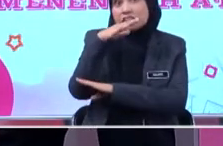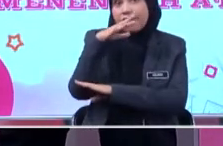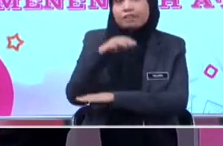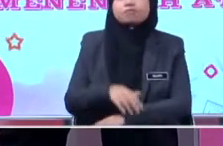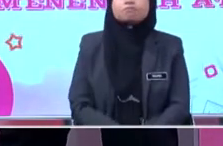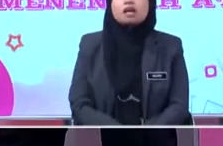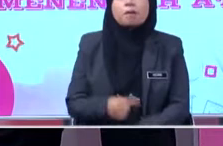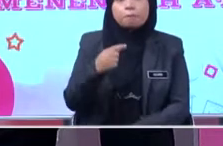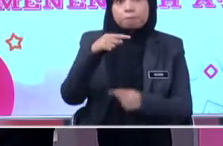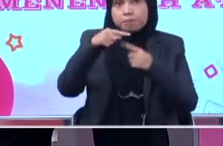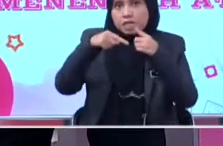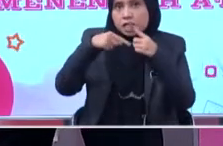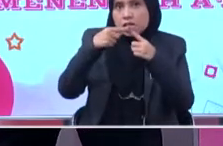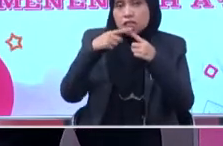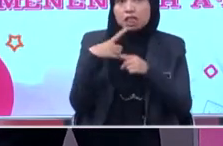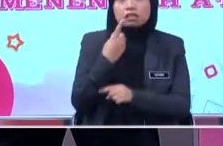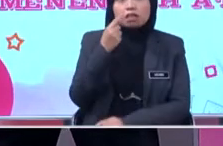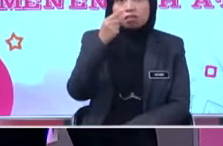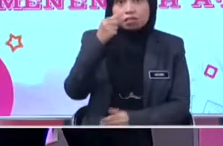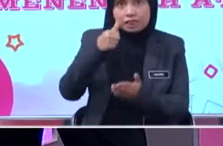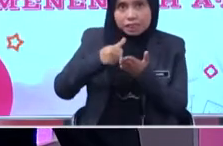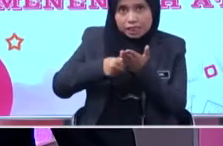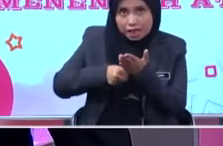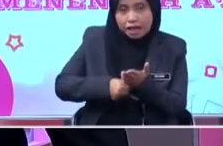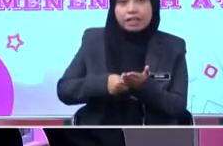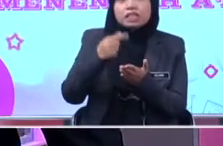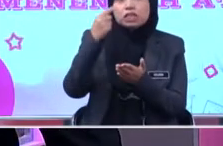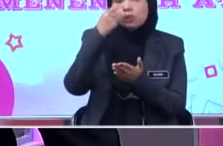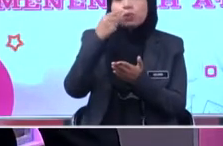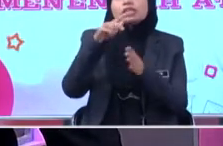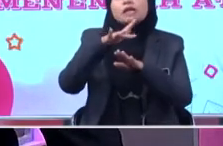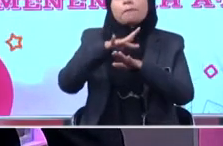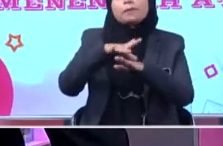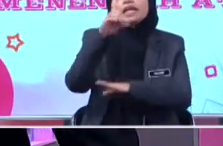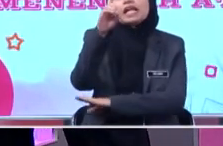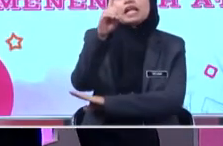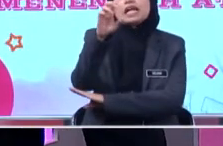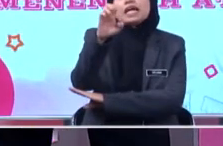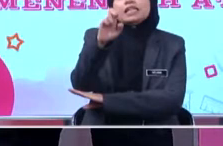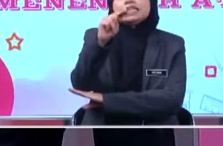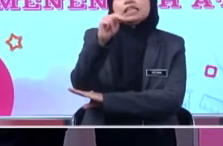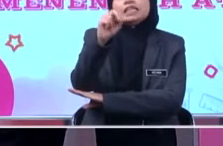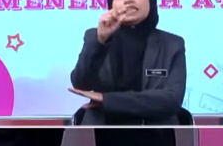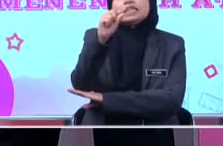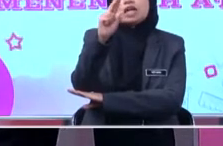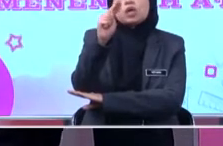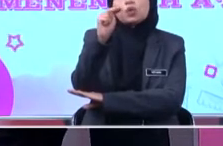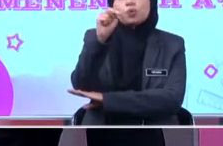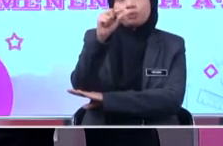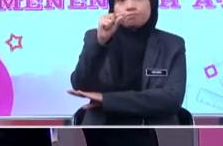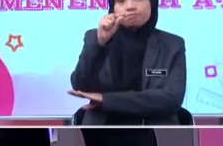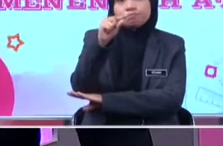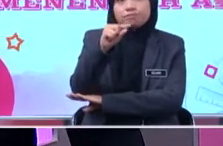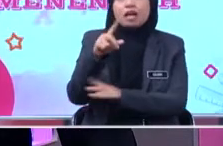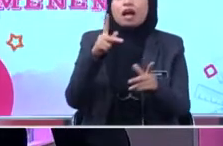disini bila Ade dengan di hidung make dipanggil sebagai dengung dengung Eh